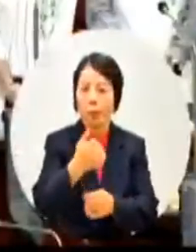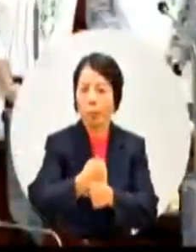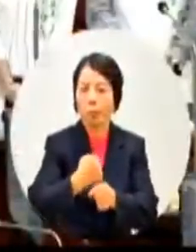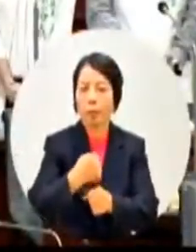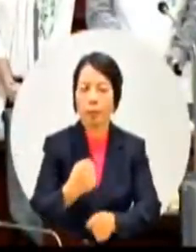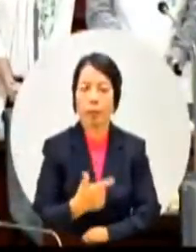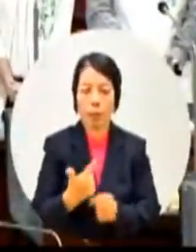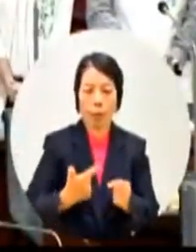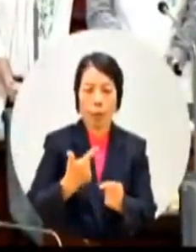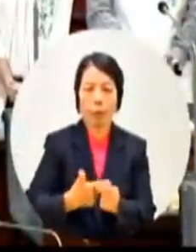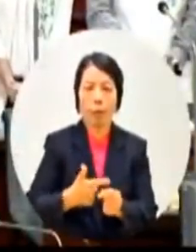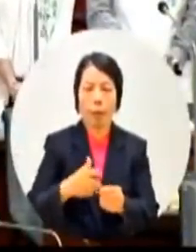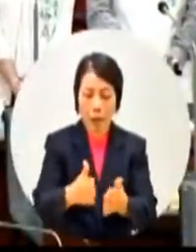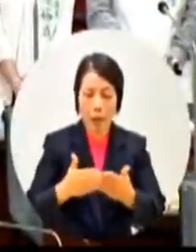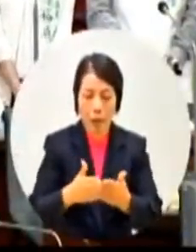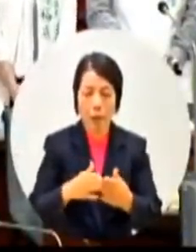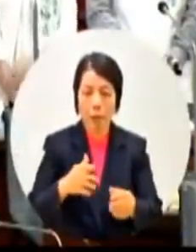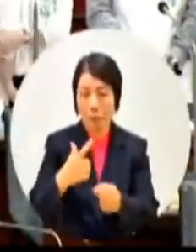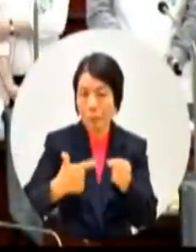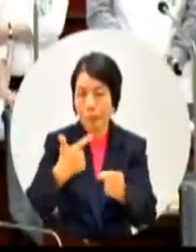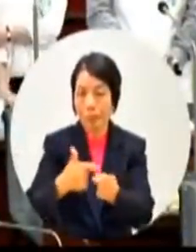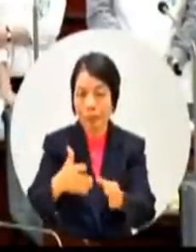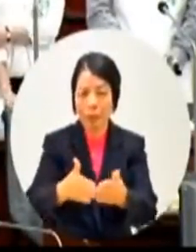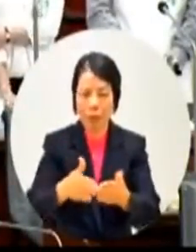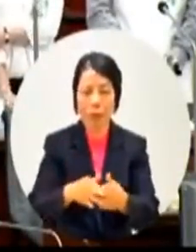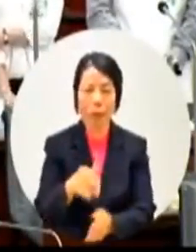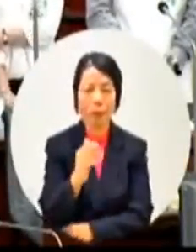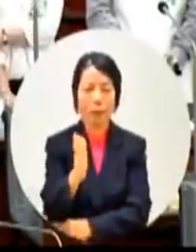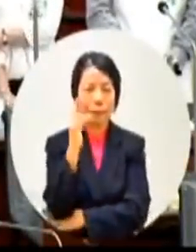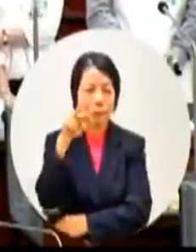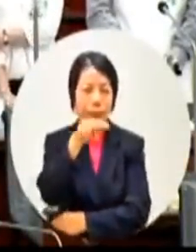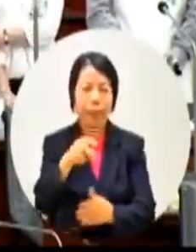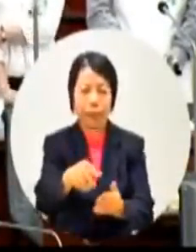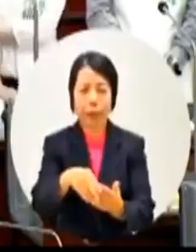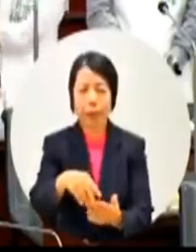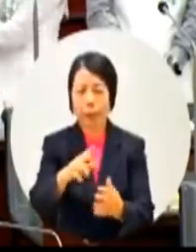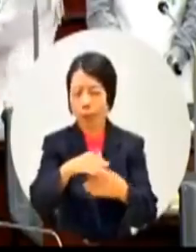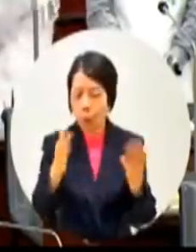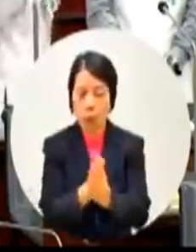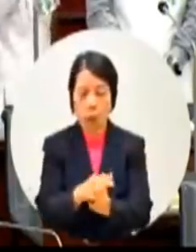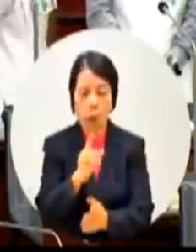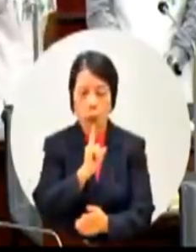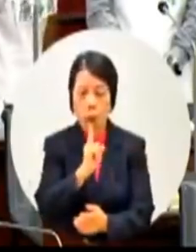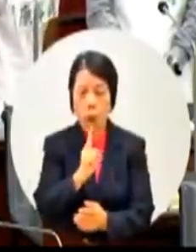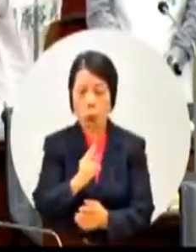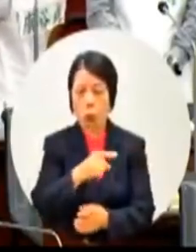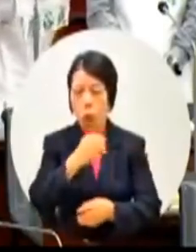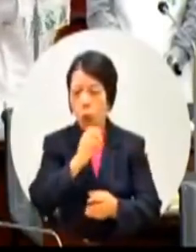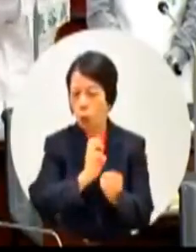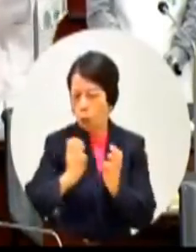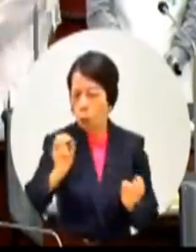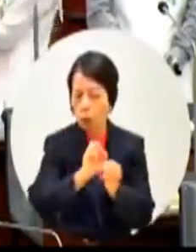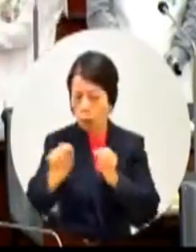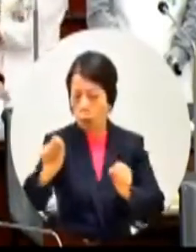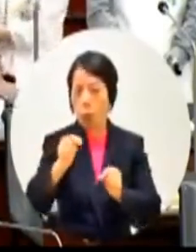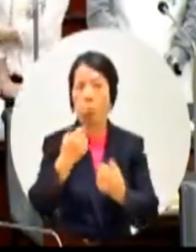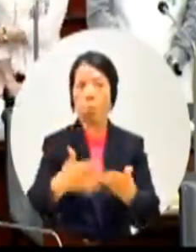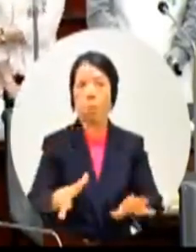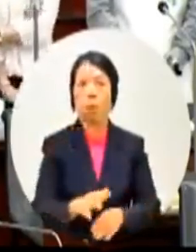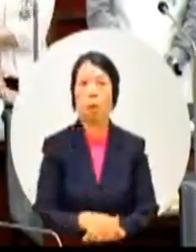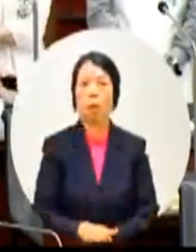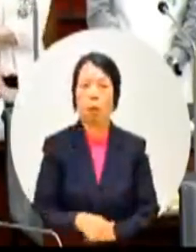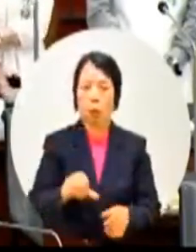高雄市哦，五277万人啦。啊，你十档啦，啊， 五百万扣掉两百七十七万，安尼歹